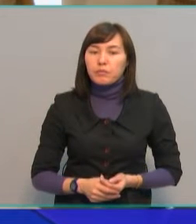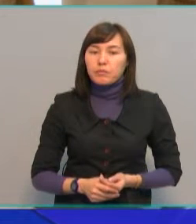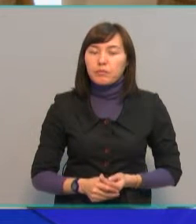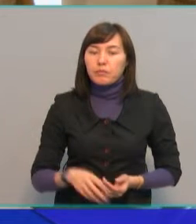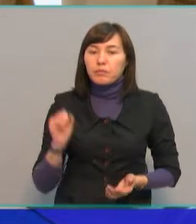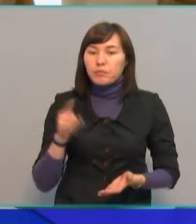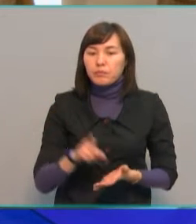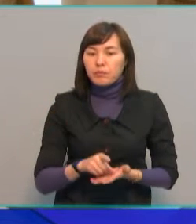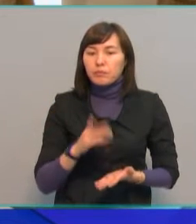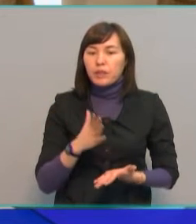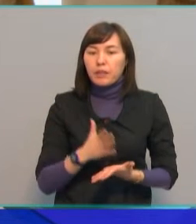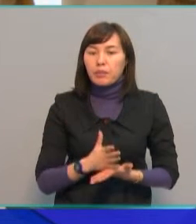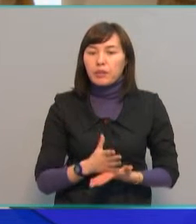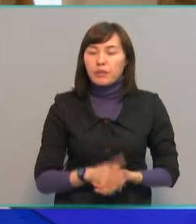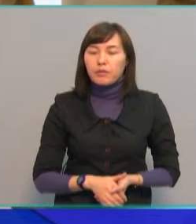Тапсырыстарымыз бар.